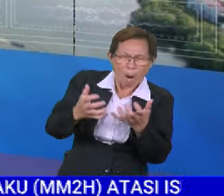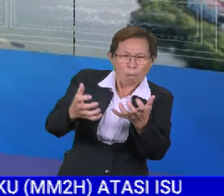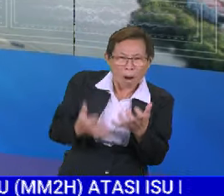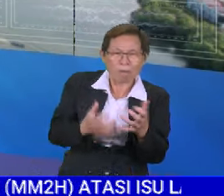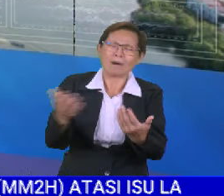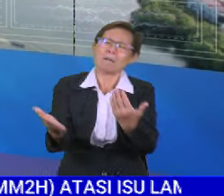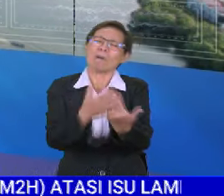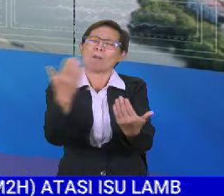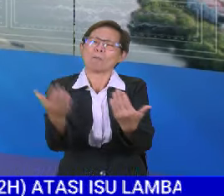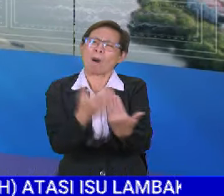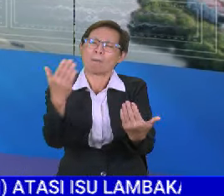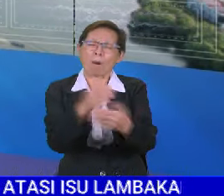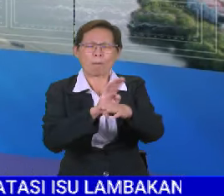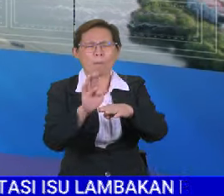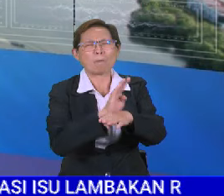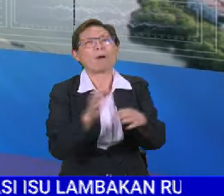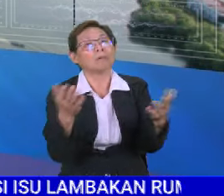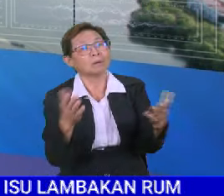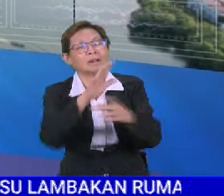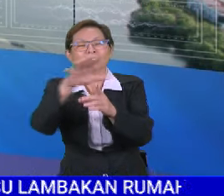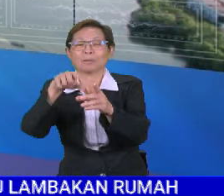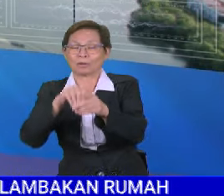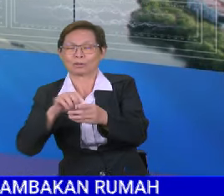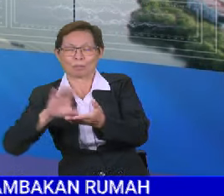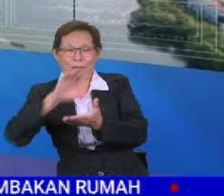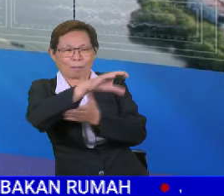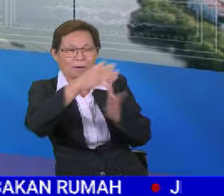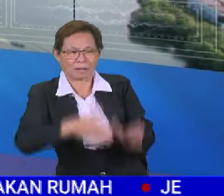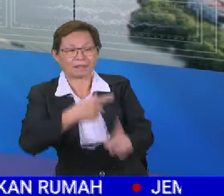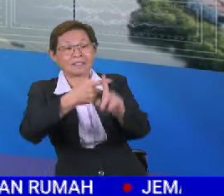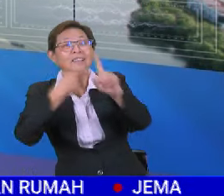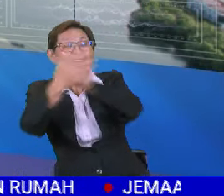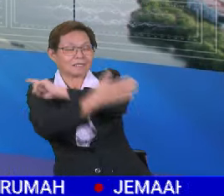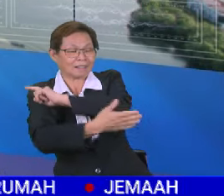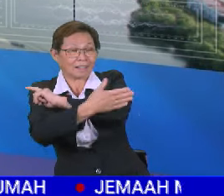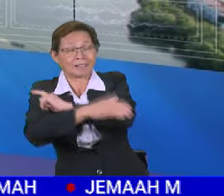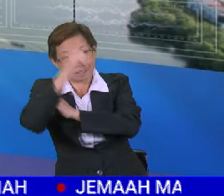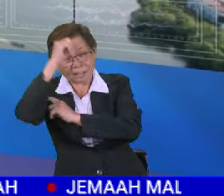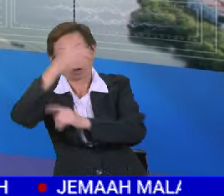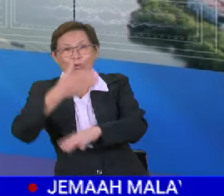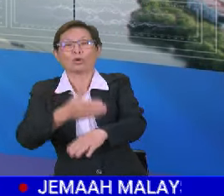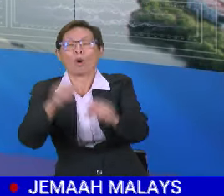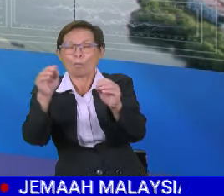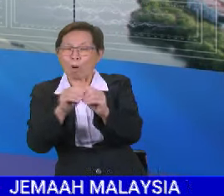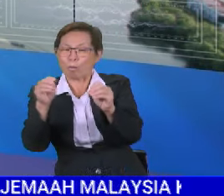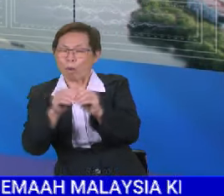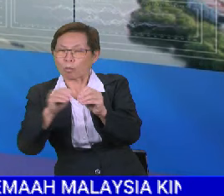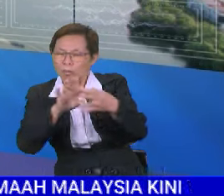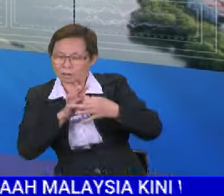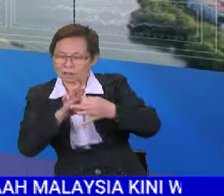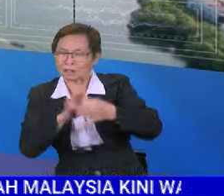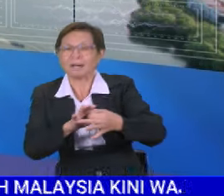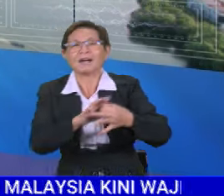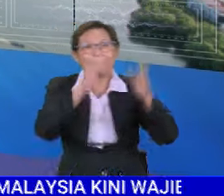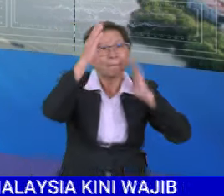mempermudah kegiatan perniagaan termasuk Pelabuhan dari negara berkenan bagi mempertingkat kerjasama antara kedua-dua